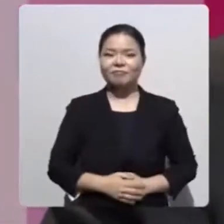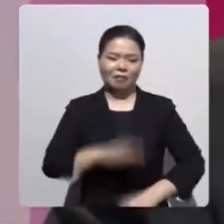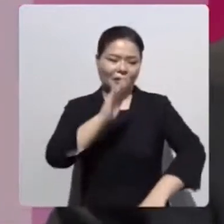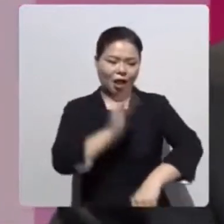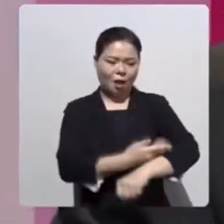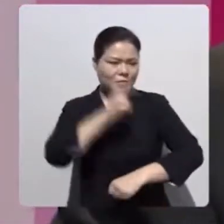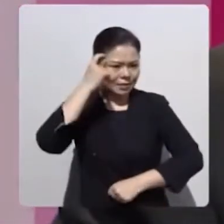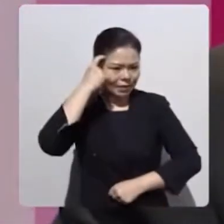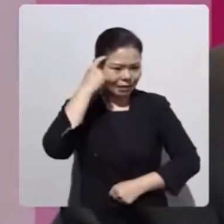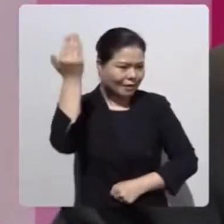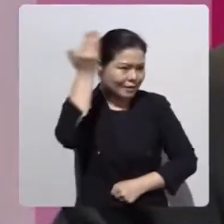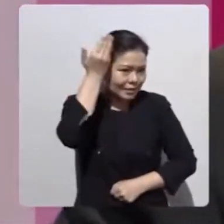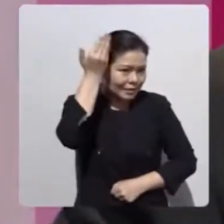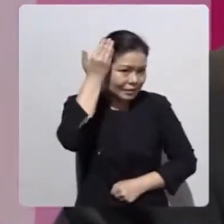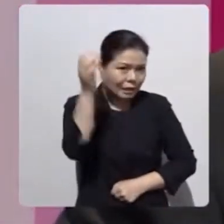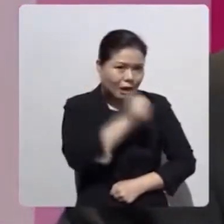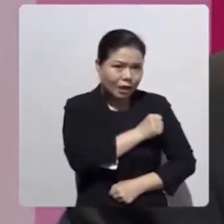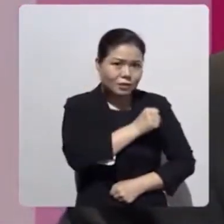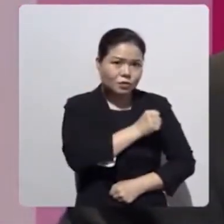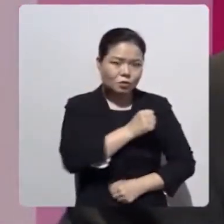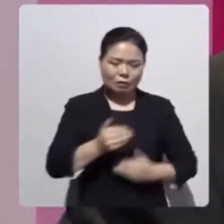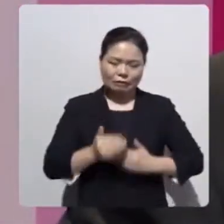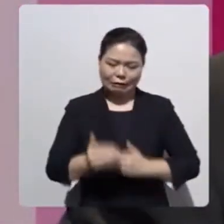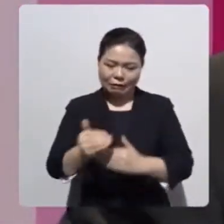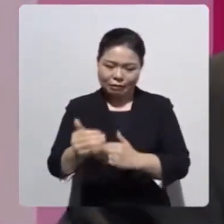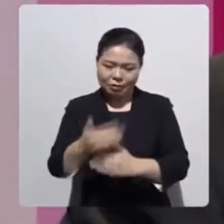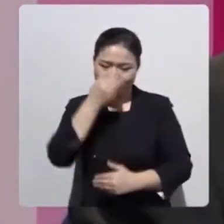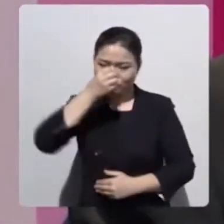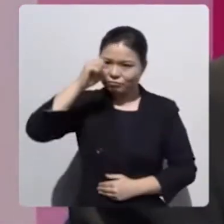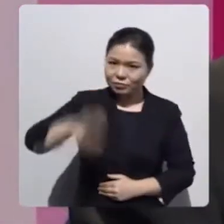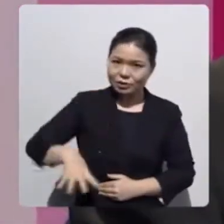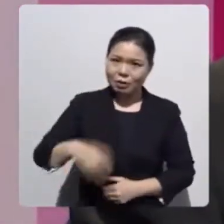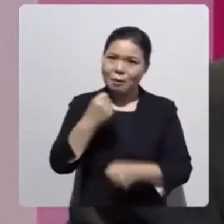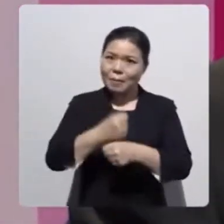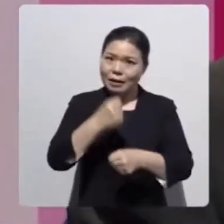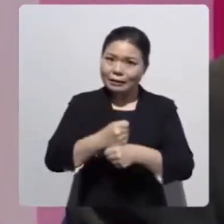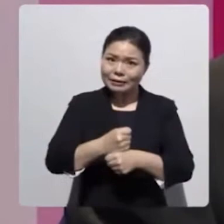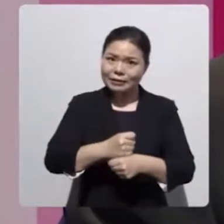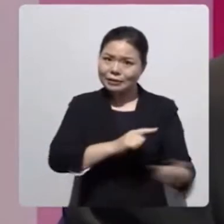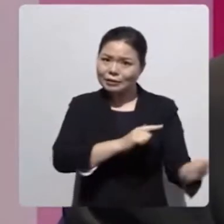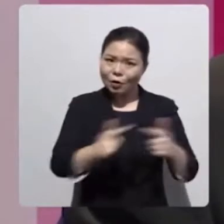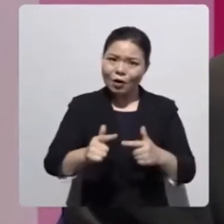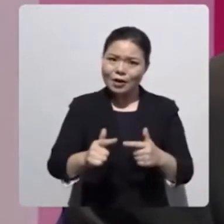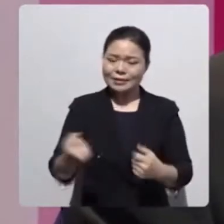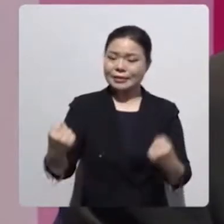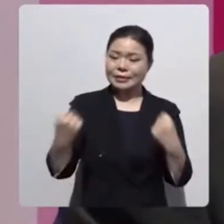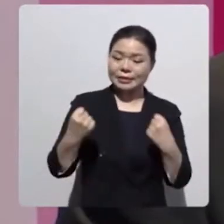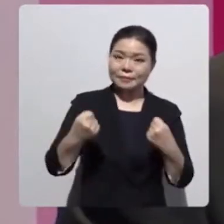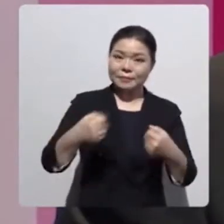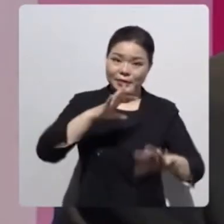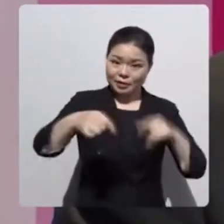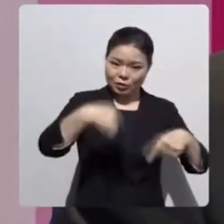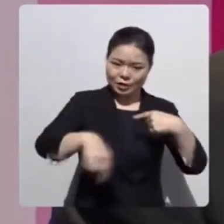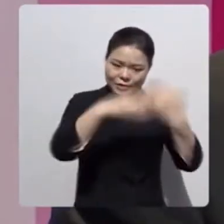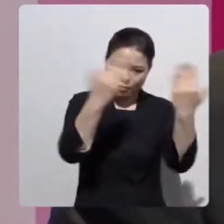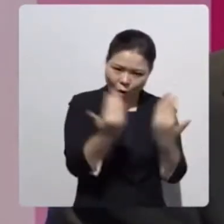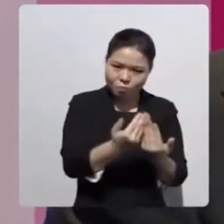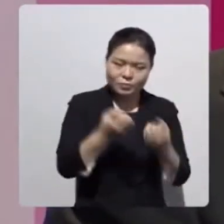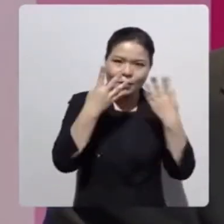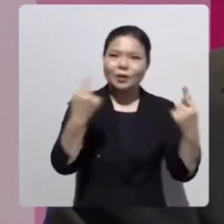잘못된 이념과 지식으로 절차를 무시하고 추진해온 탈원전 정책을 포함한 에너지 정책을 전면